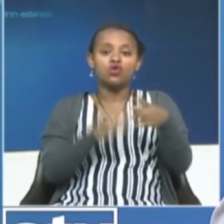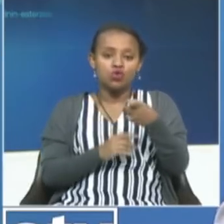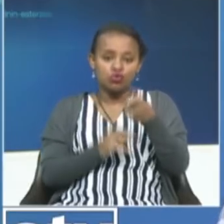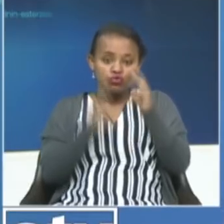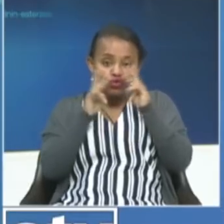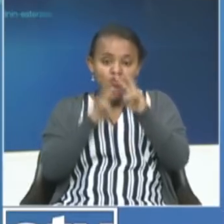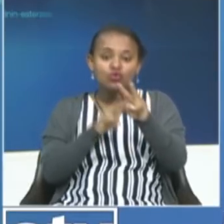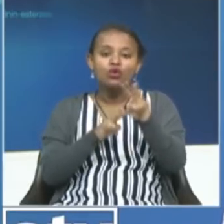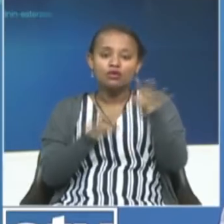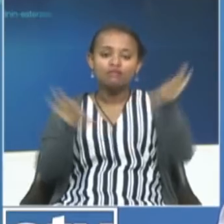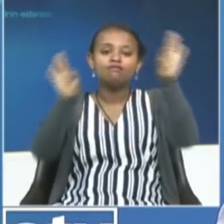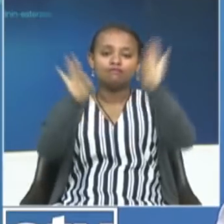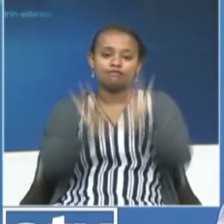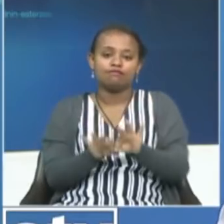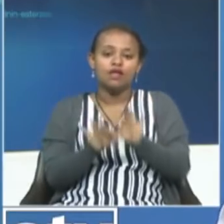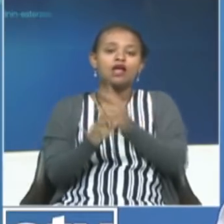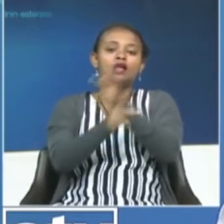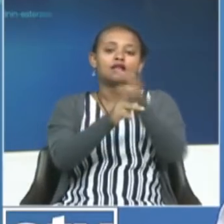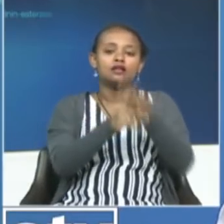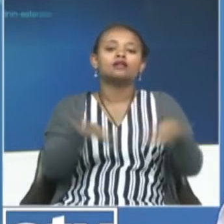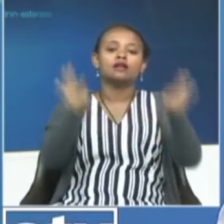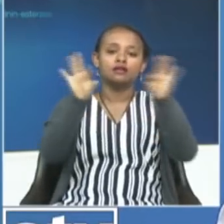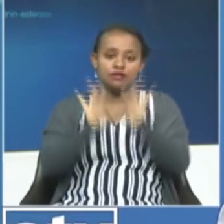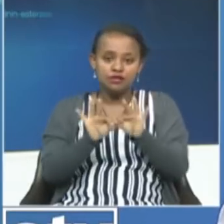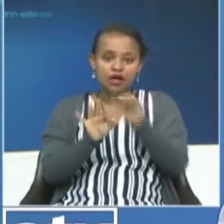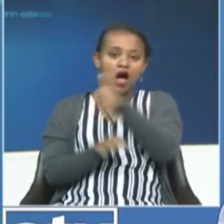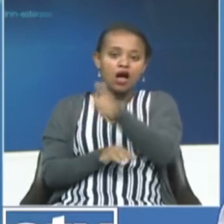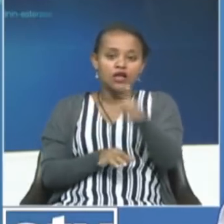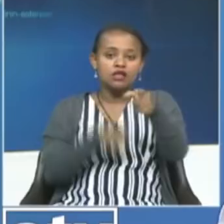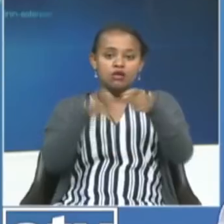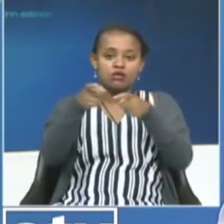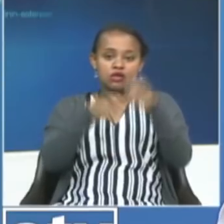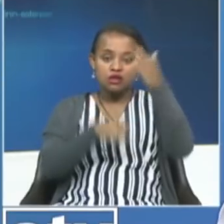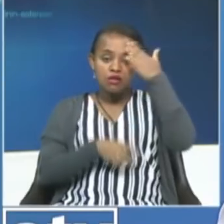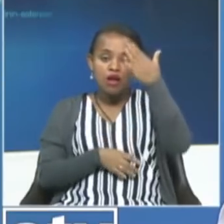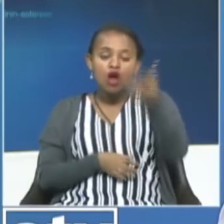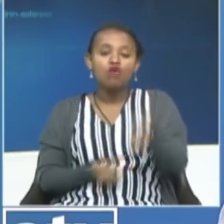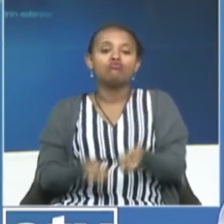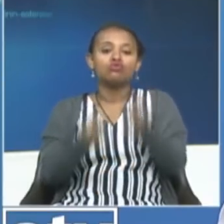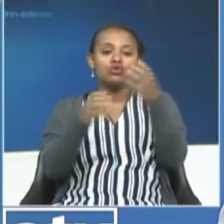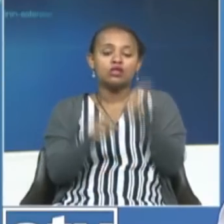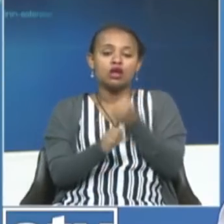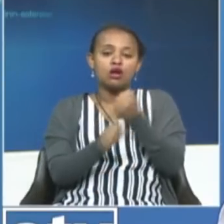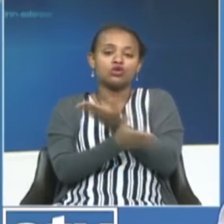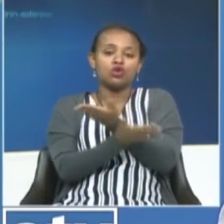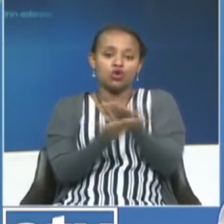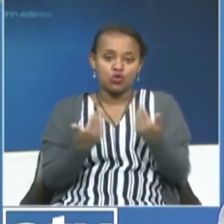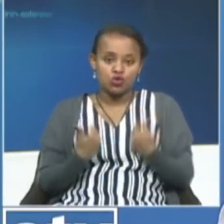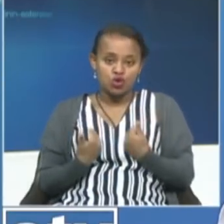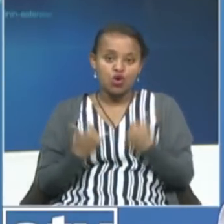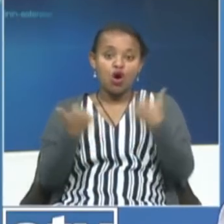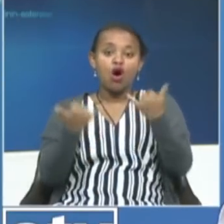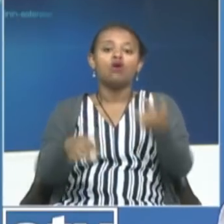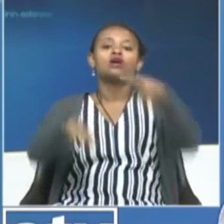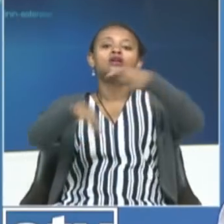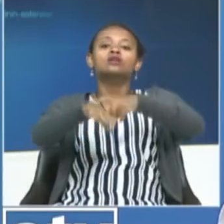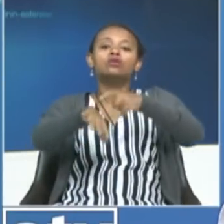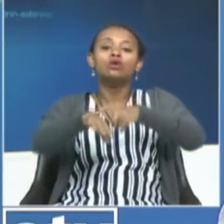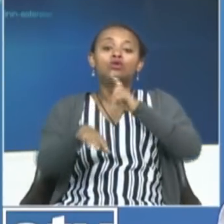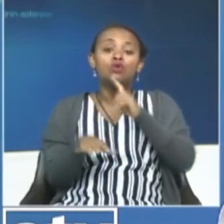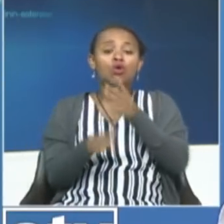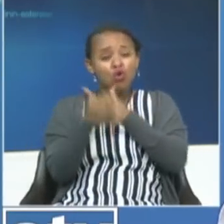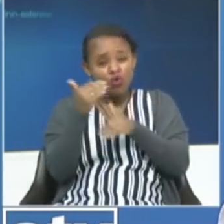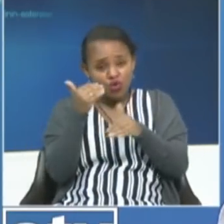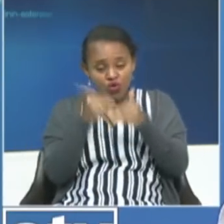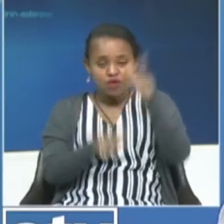ትኩረት ያሻል፣ ጥንቃቄም ያሻል። እንግዲህ የአዲስ አበባ መስተዳደርም እንደምናውቀው ብዙ የሰራችሁ ነገሮች አሉ። አሁን ግን ወቅቱ ነው